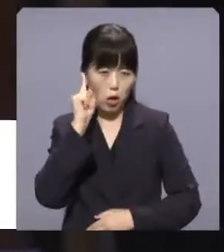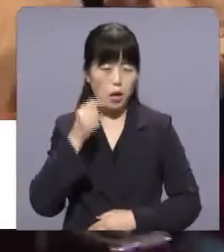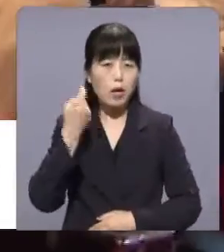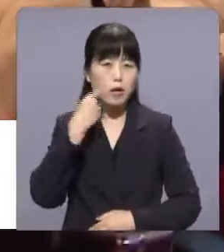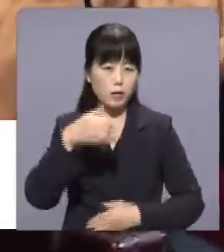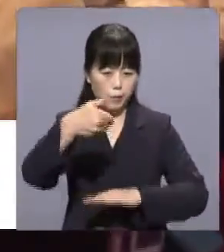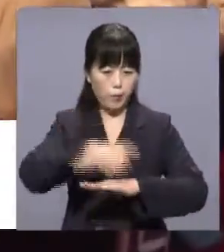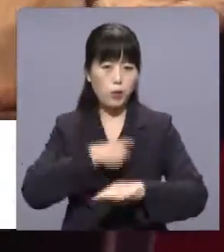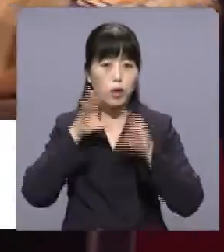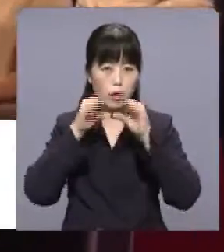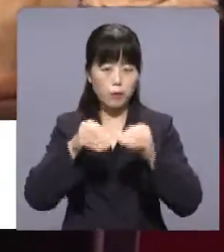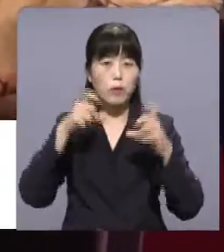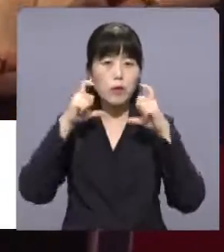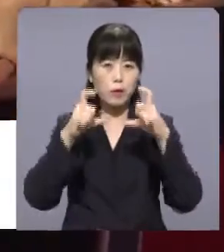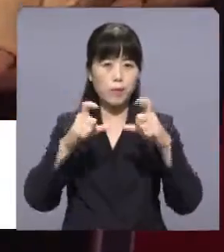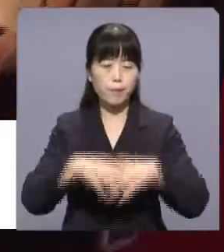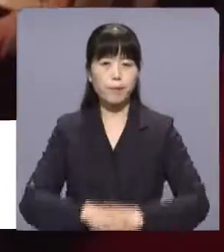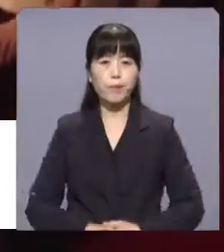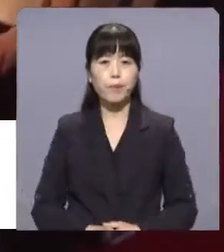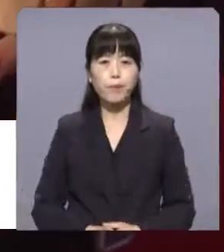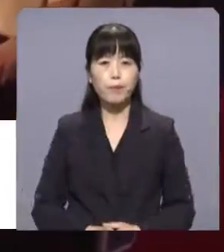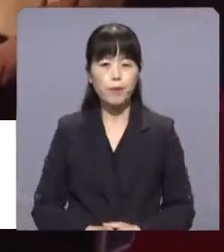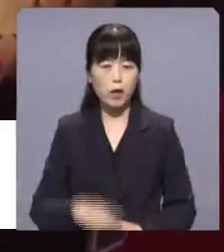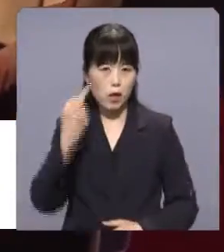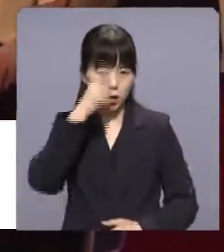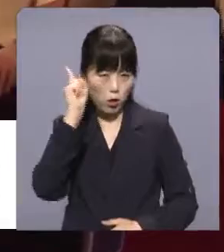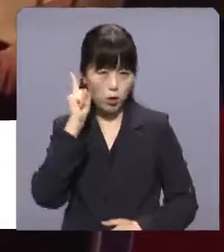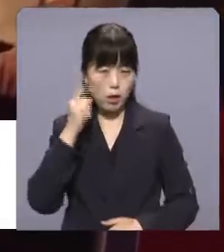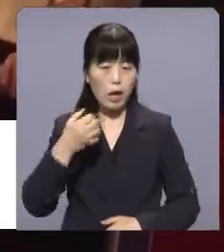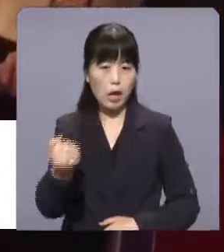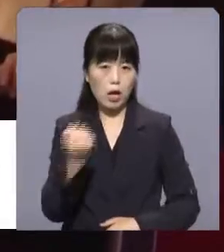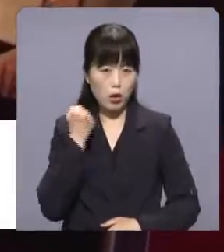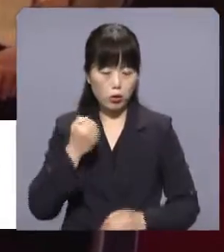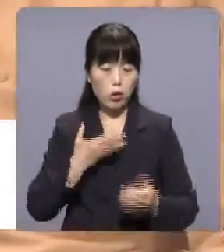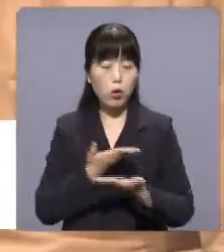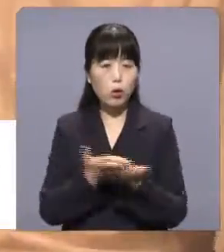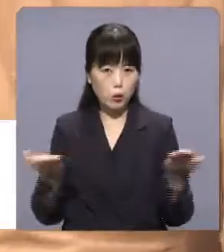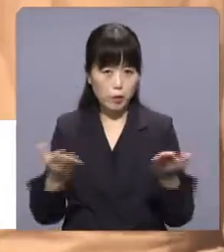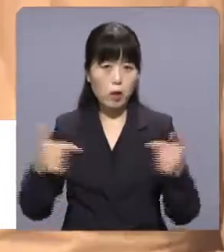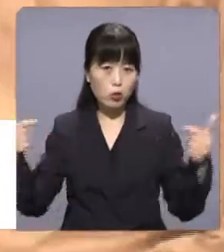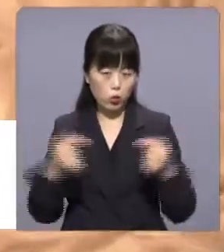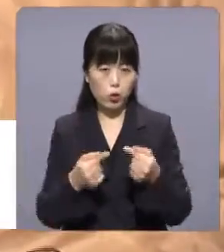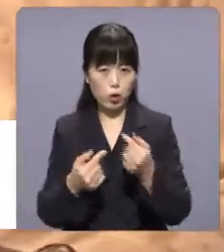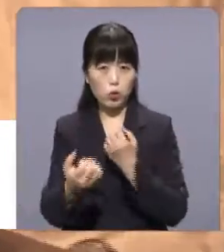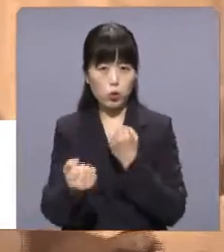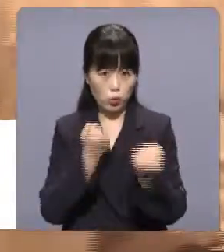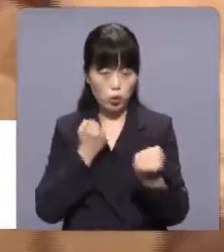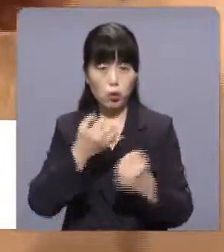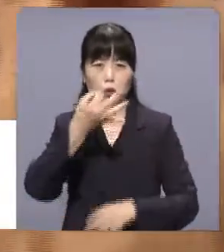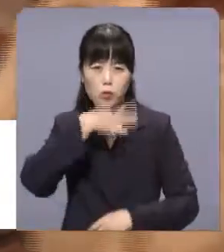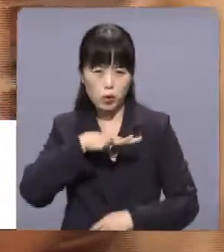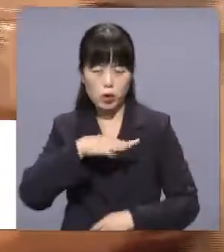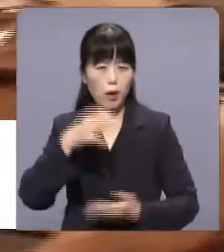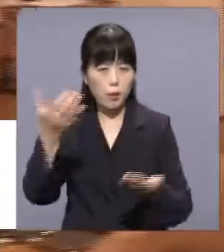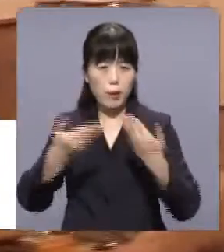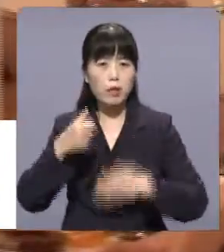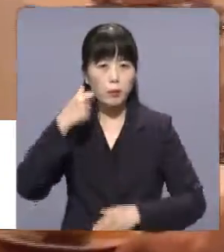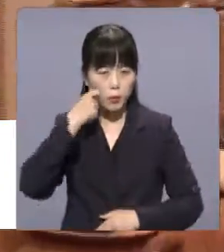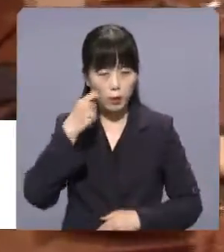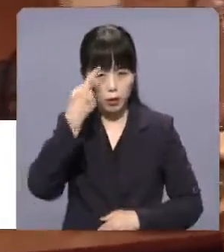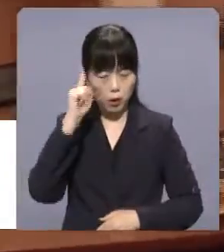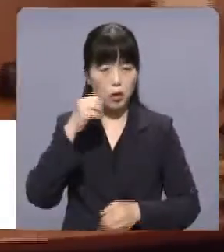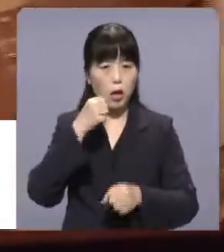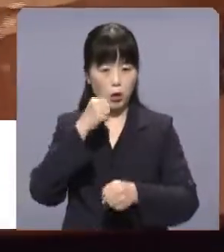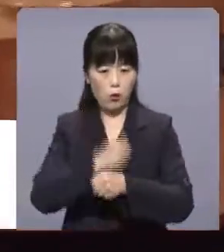금 수입을 금지하기로 했습니다. 러시아가 에너지 공급량을 줄이고도 이익을 얻지 못하도록 하는 러시아산